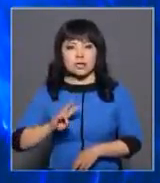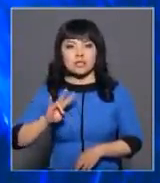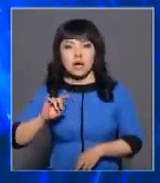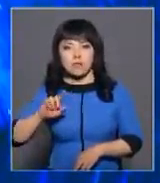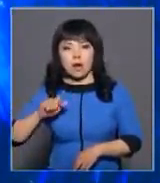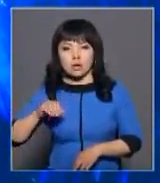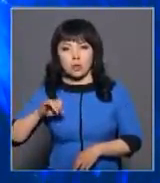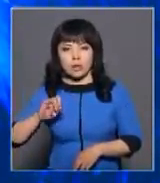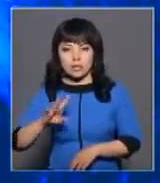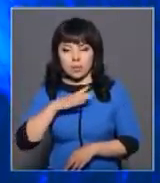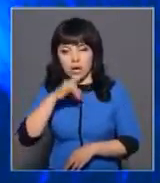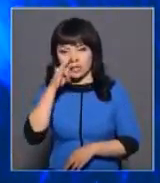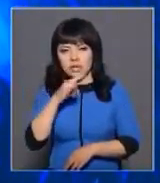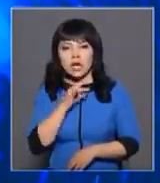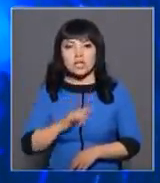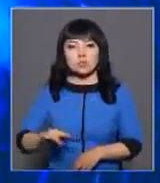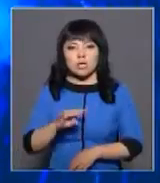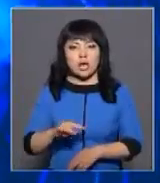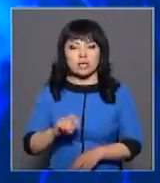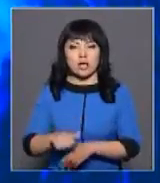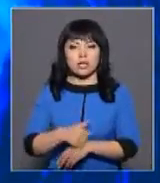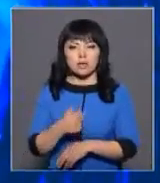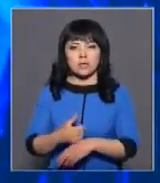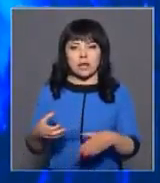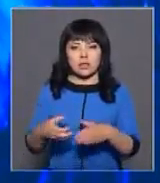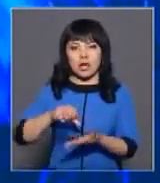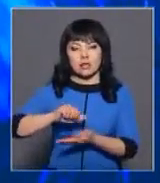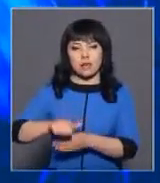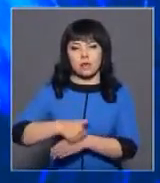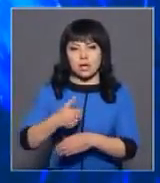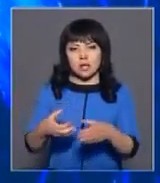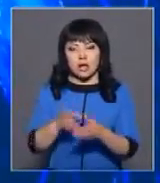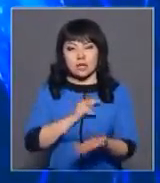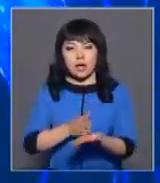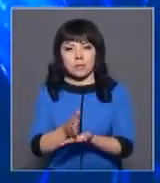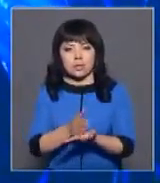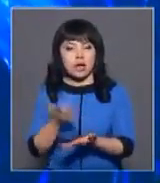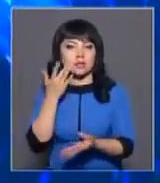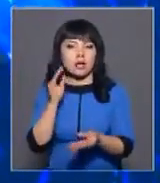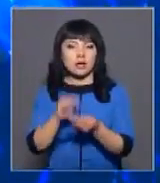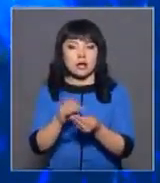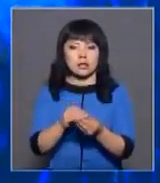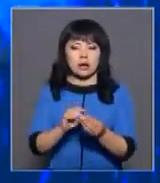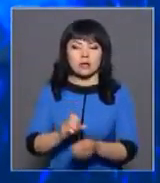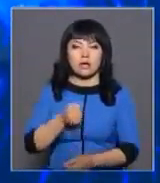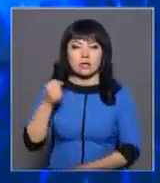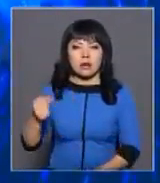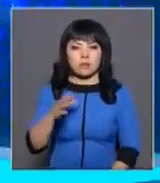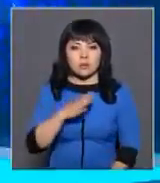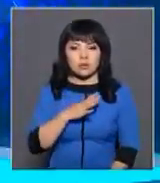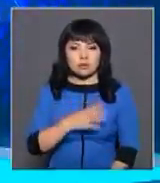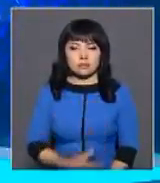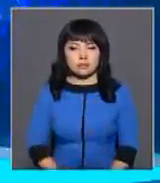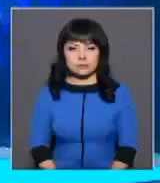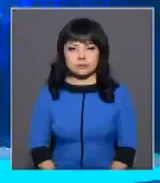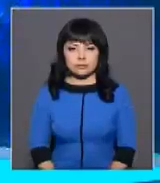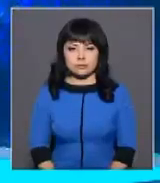Нығматулинді Қазақстан Республикасы президенті әкімшілігінің басшысы қызметіне қайта тағайындады.